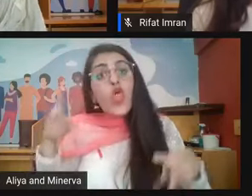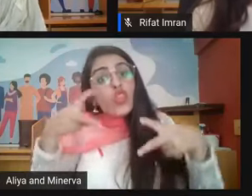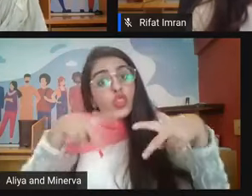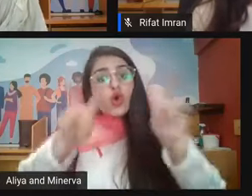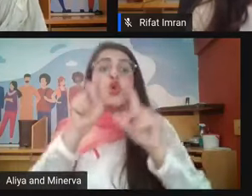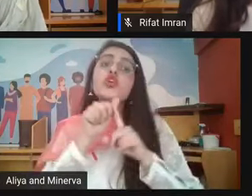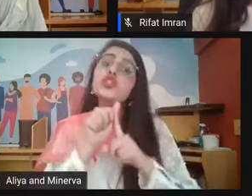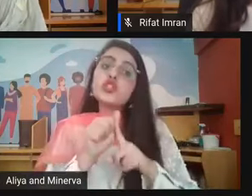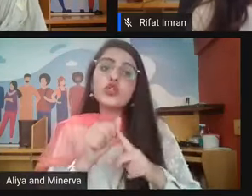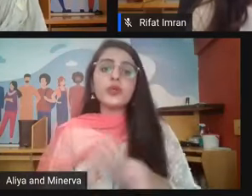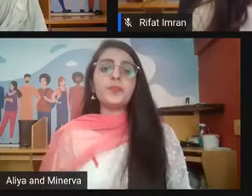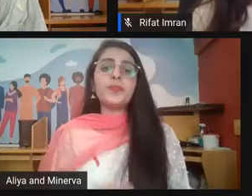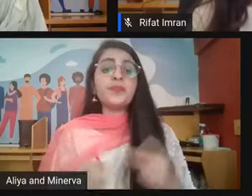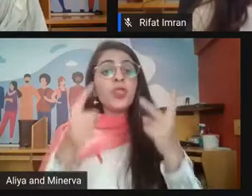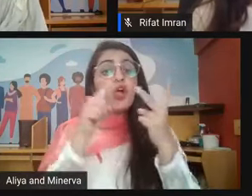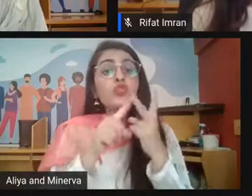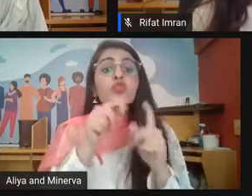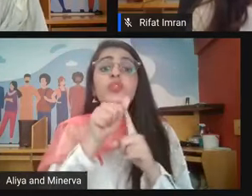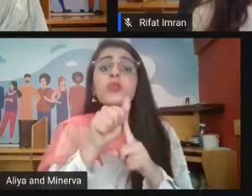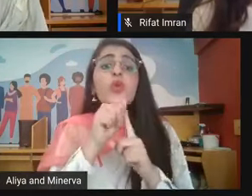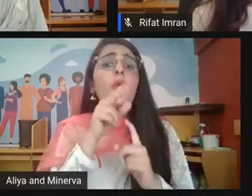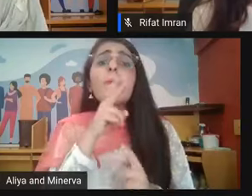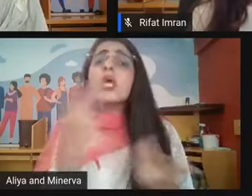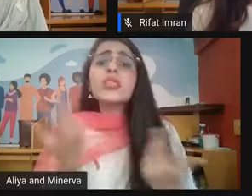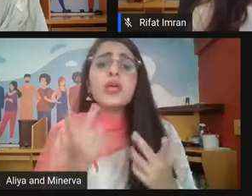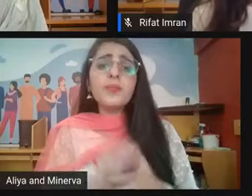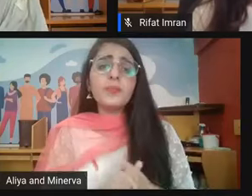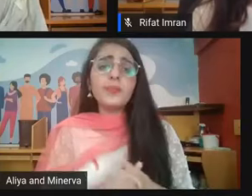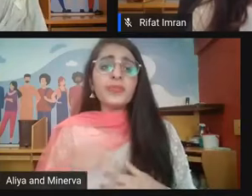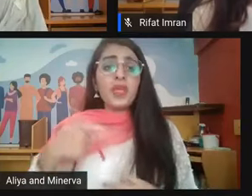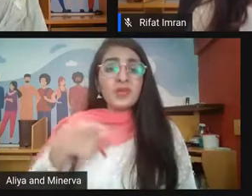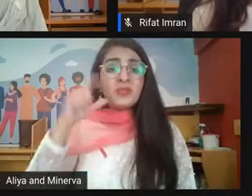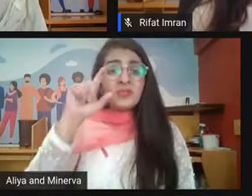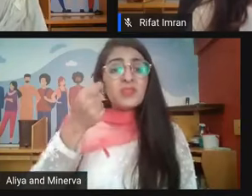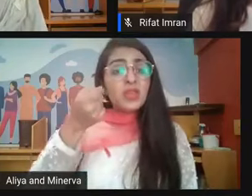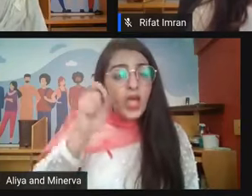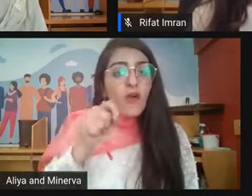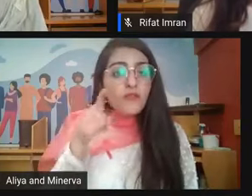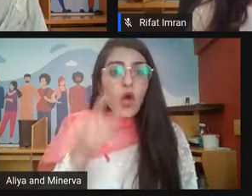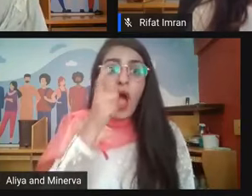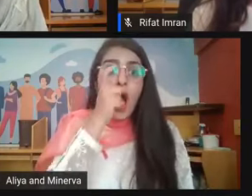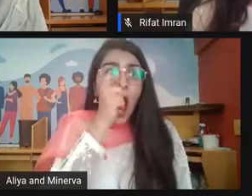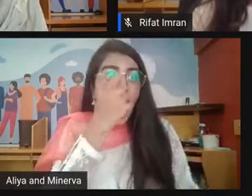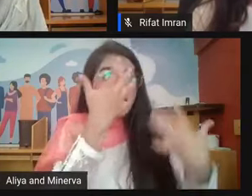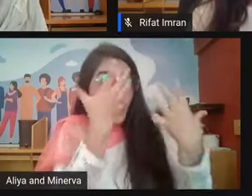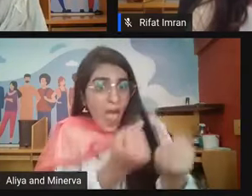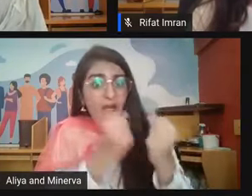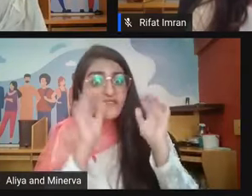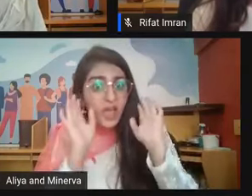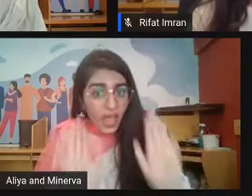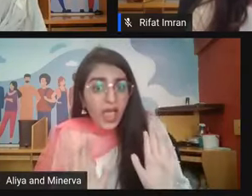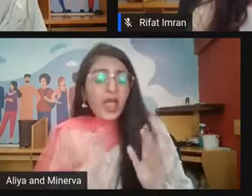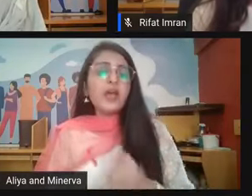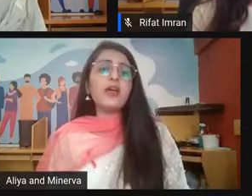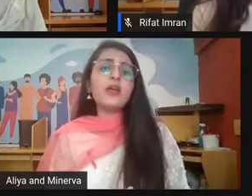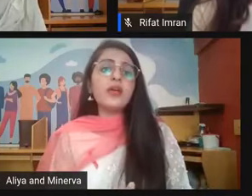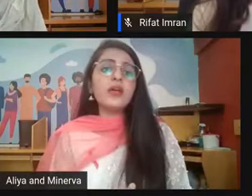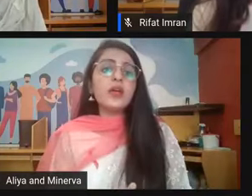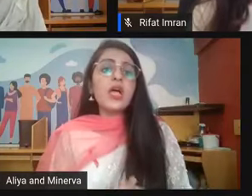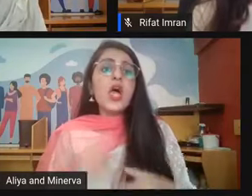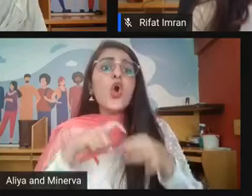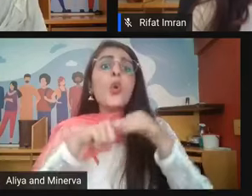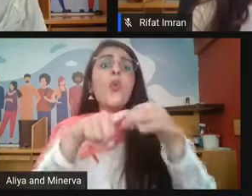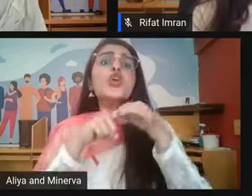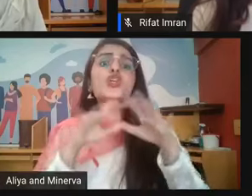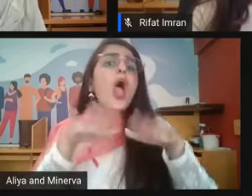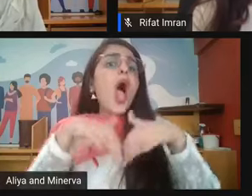है. दूसरी इम्पोर्टेंट बात ये है कि ब्रेस्ट कैंसर मर्दों को भी हो सकता है. सवाल पैदा होता है,